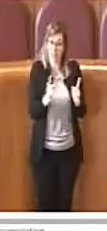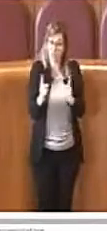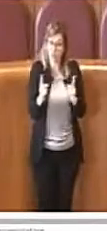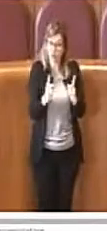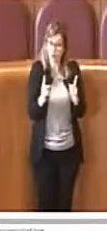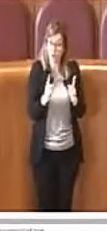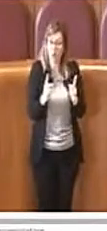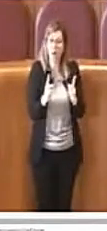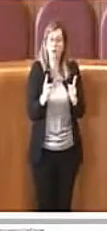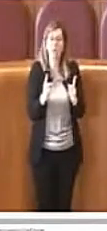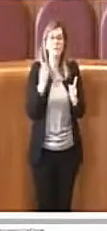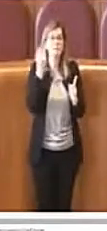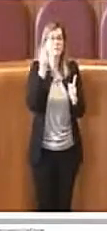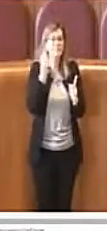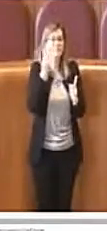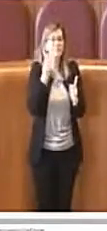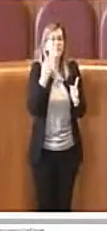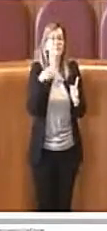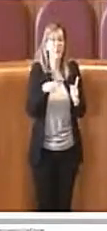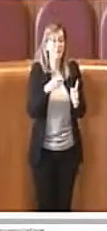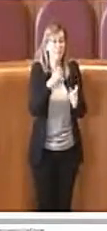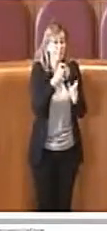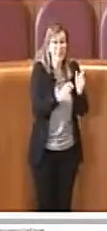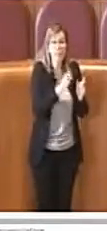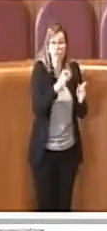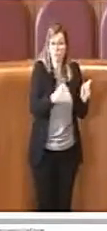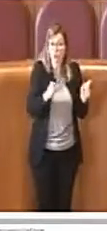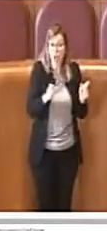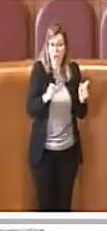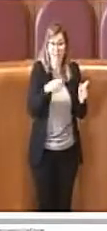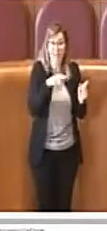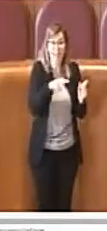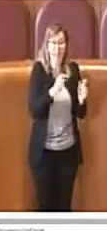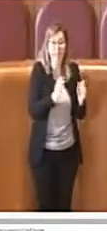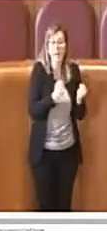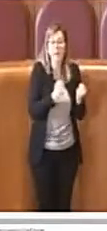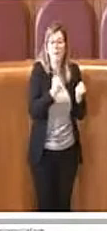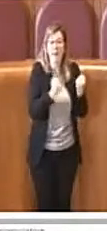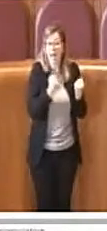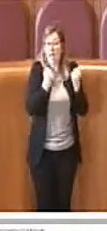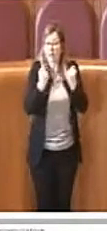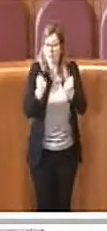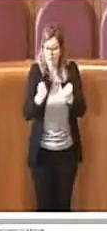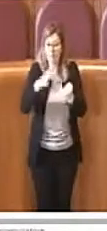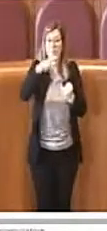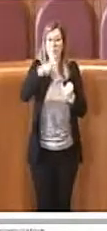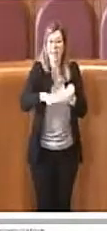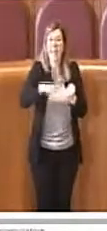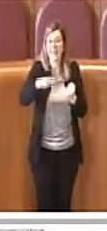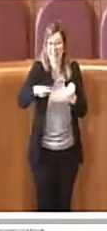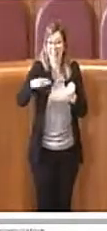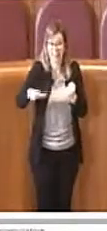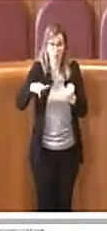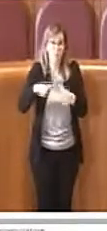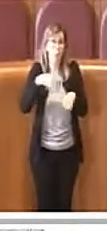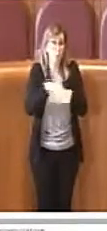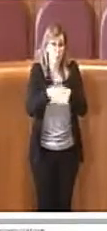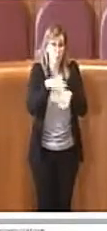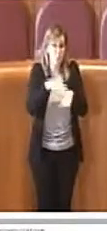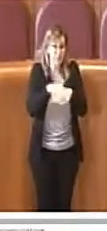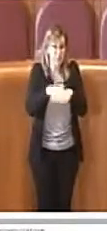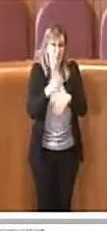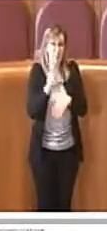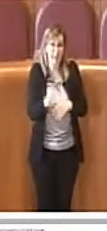specifica oggettivamente le persone che stanno usando questa sosta tariffata non andiamo a intaccare quelle